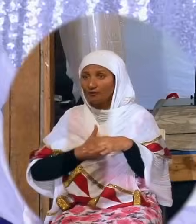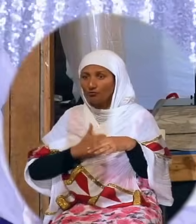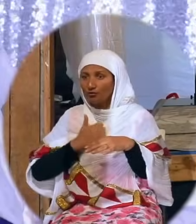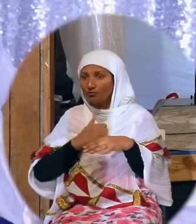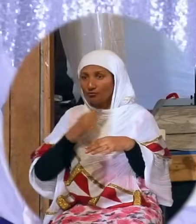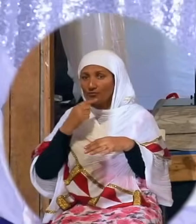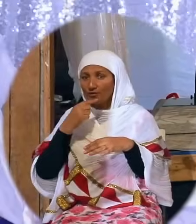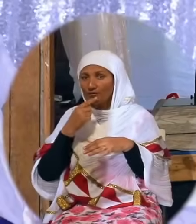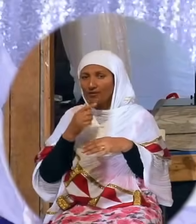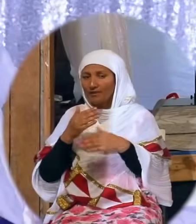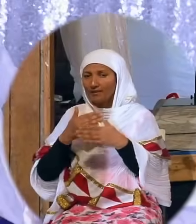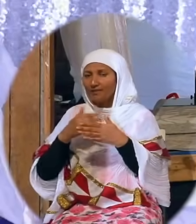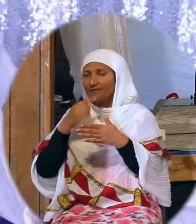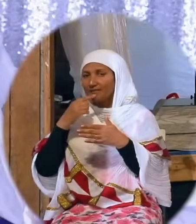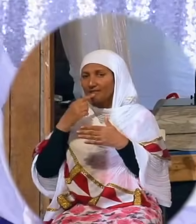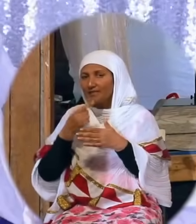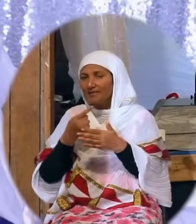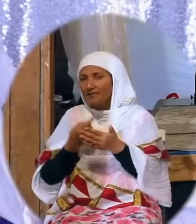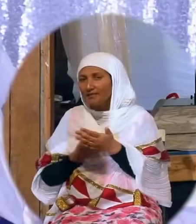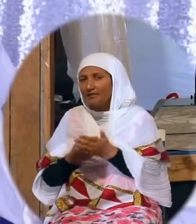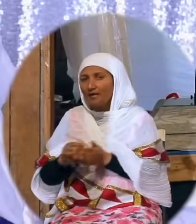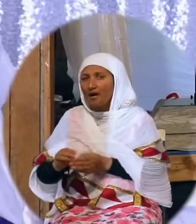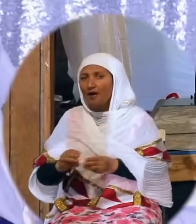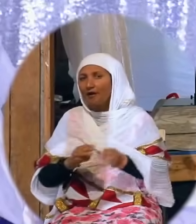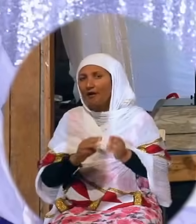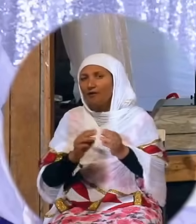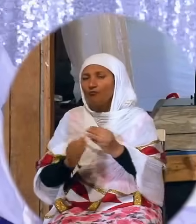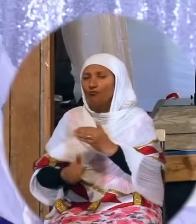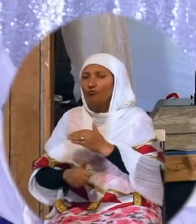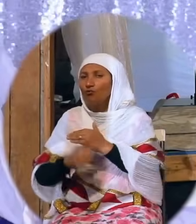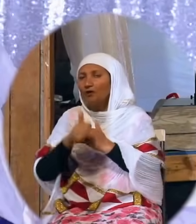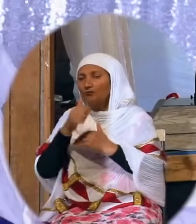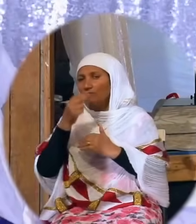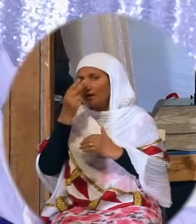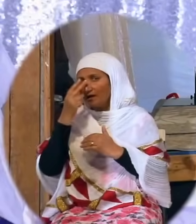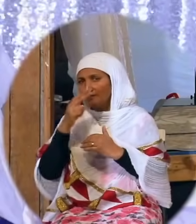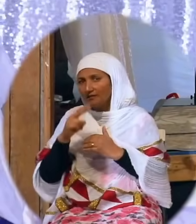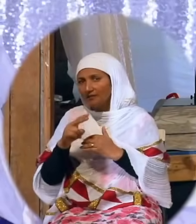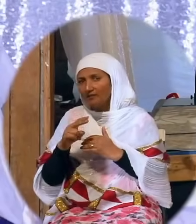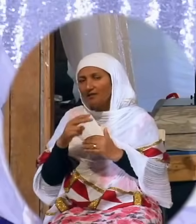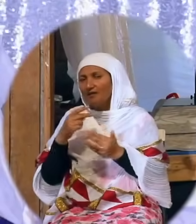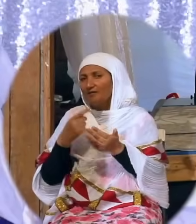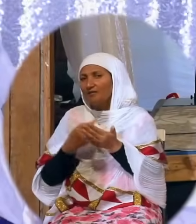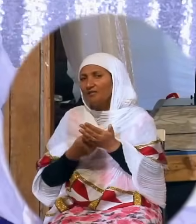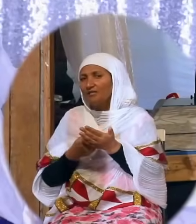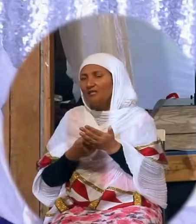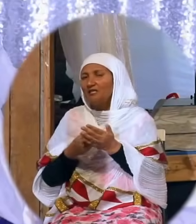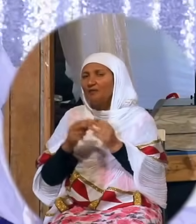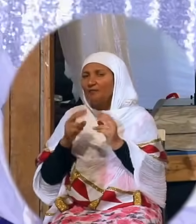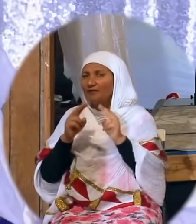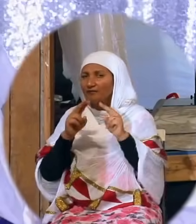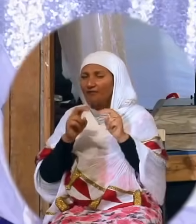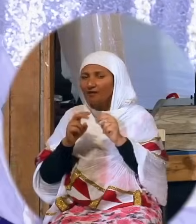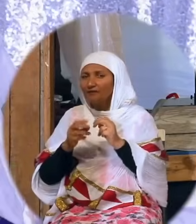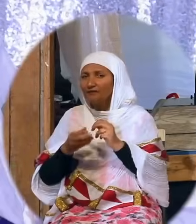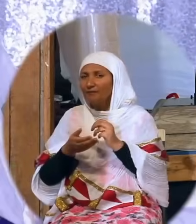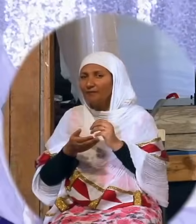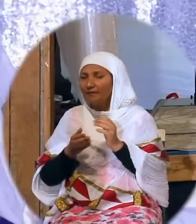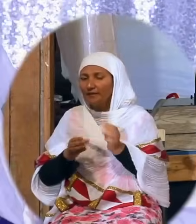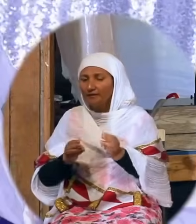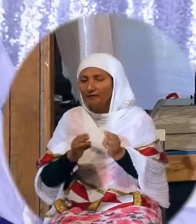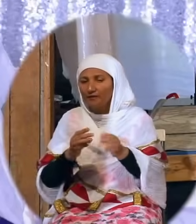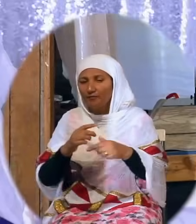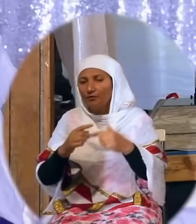ሲል እንደተገለጸው የዚህን አካሄድ ጉዳት አሳይተን በዚህ አይነት የጥፋት ጎዳና የሚሄዱ ሰዎችን